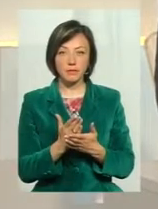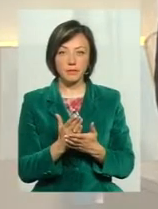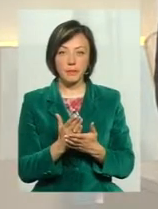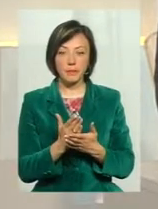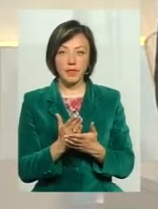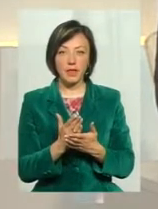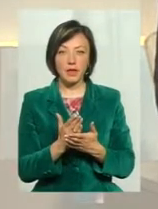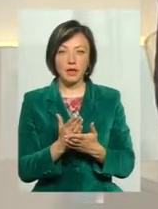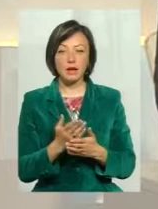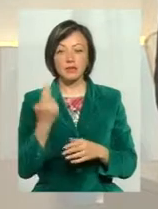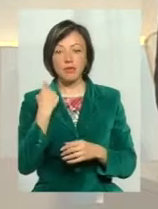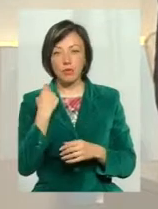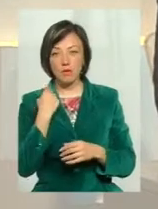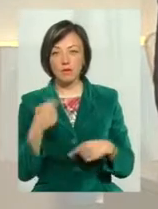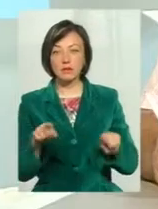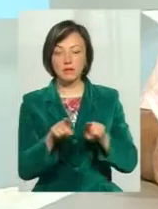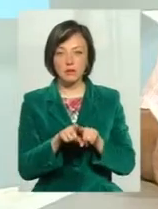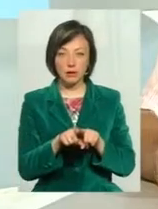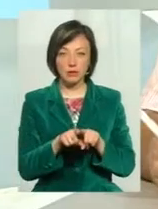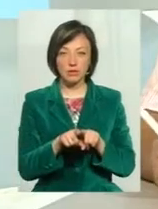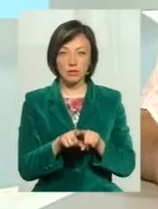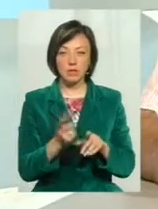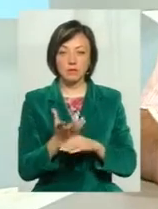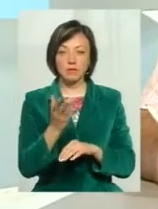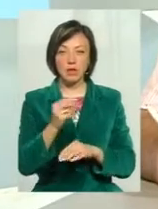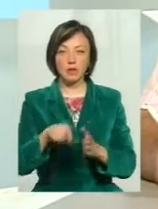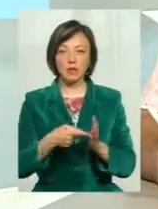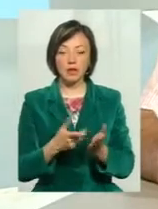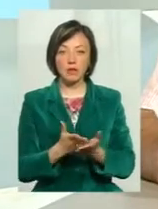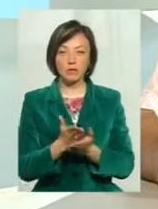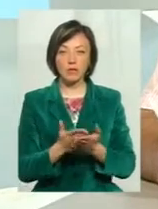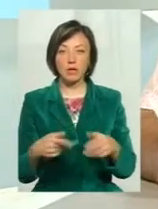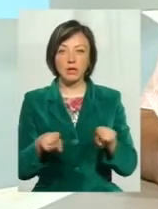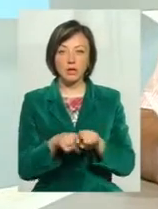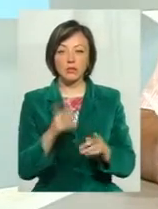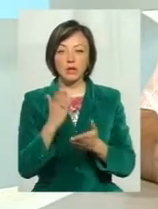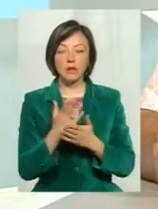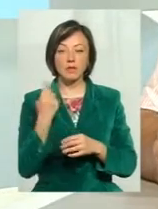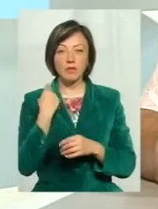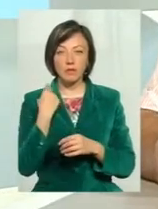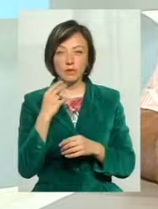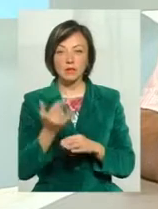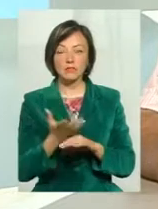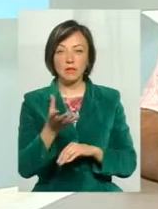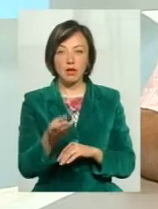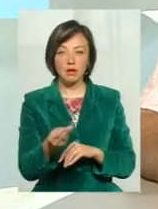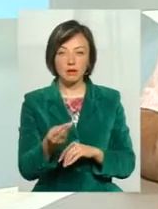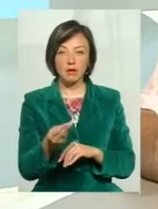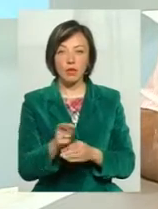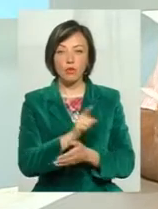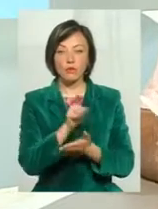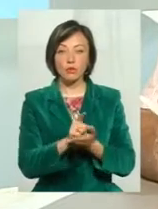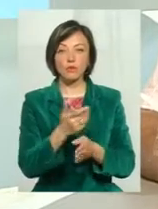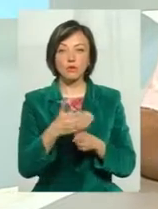наявність, зокрема, і заборгованості також, сплати комунальних послуг, а також наявність заборгованості і сплати